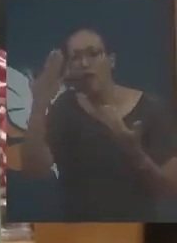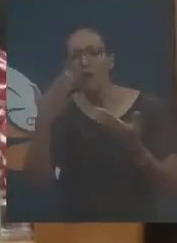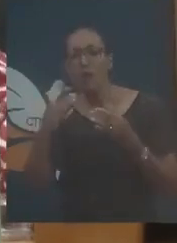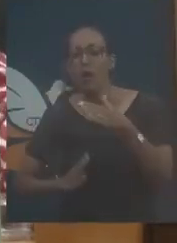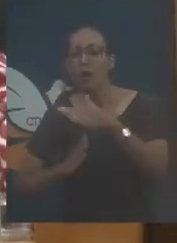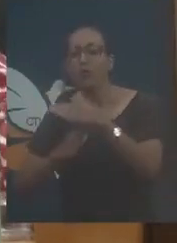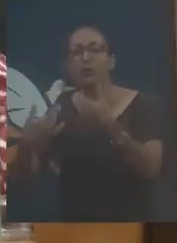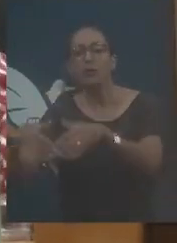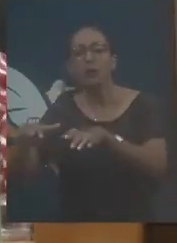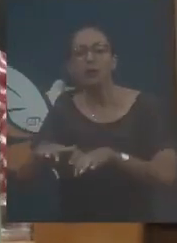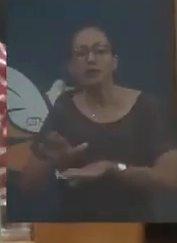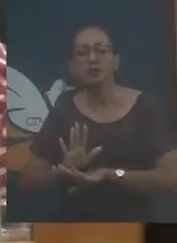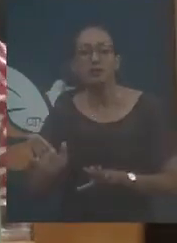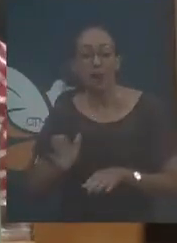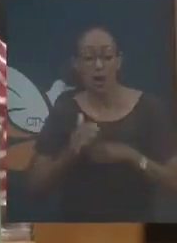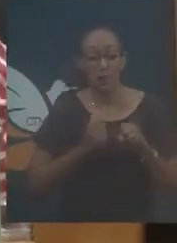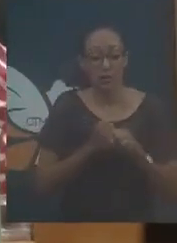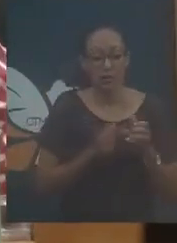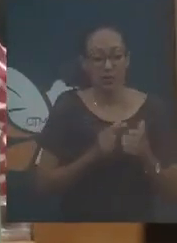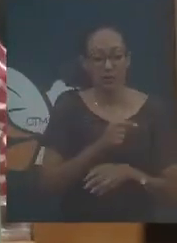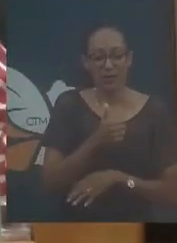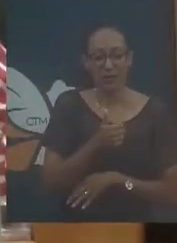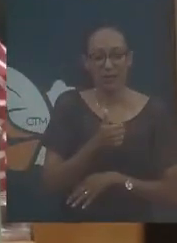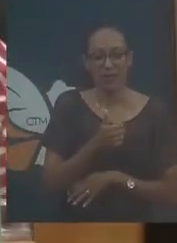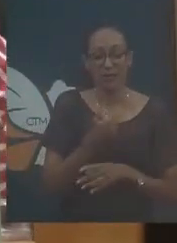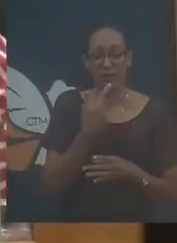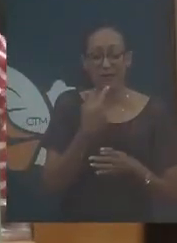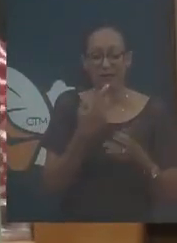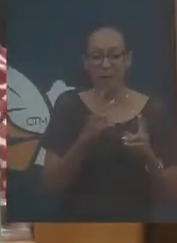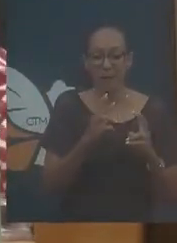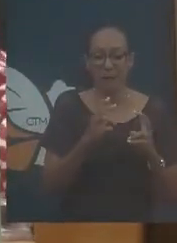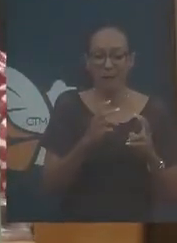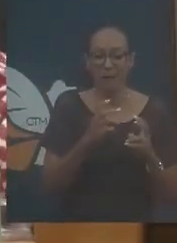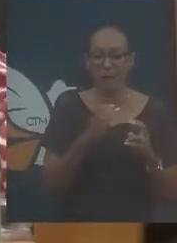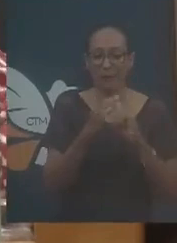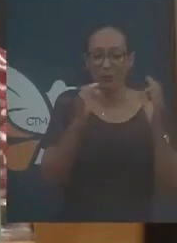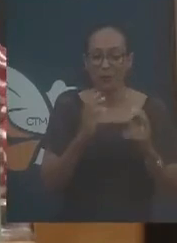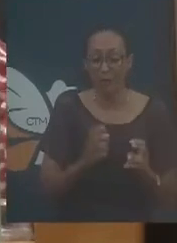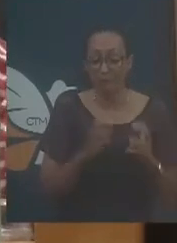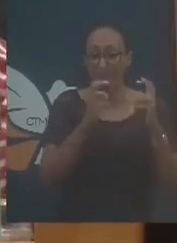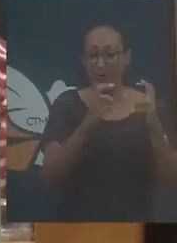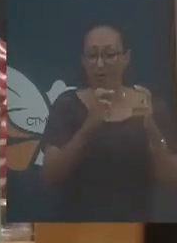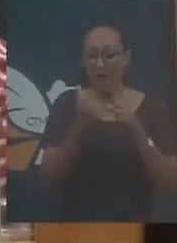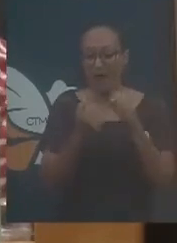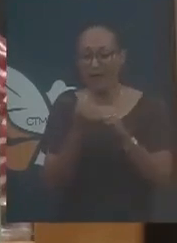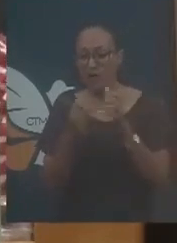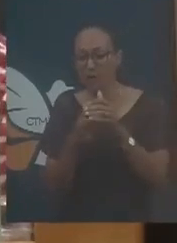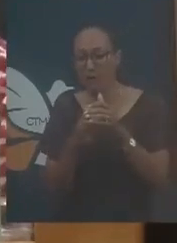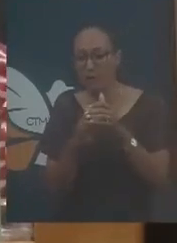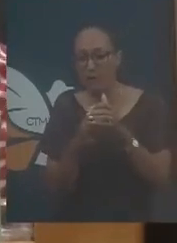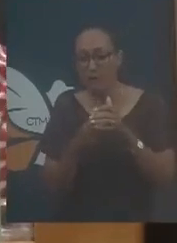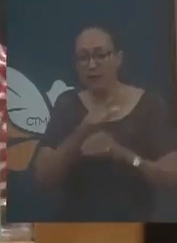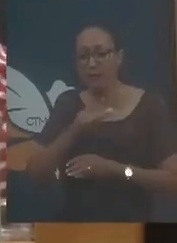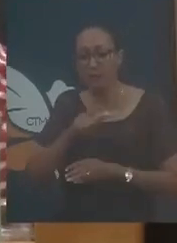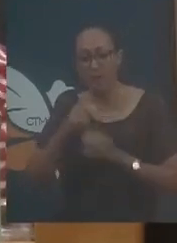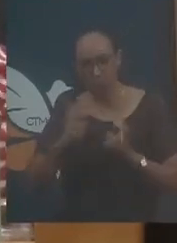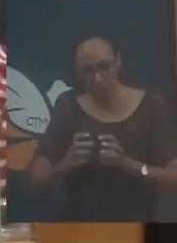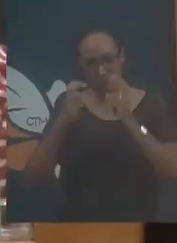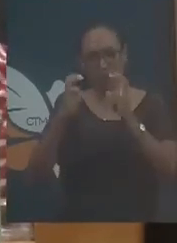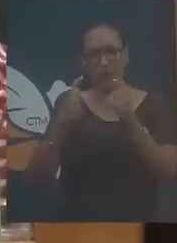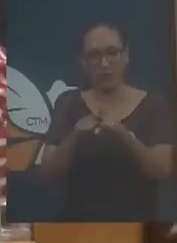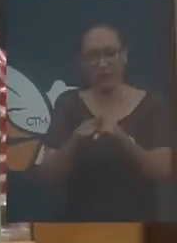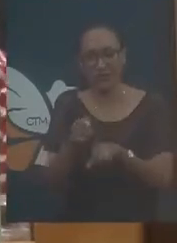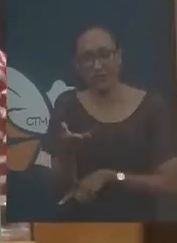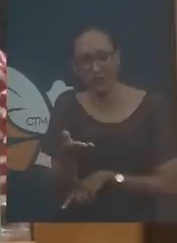présenté le compte administratif de 2021, il est en excédent. Quand vous avez présenté le compte administratif de 2022, il était aussi en excédent.